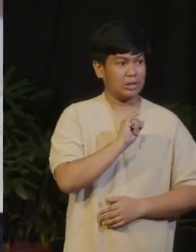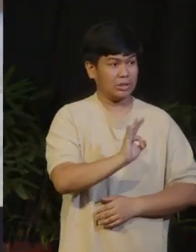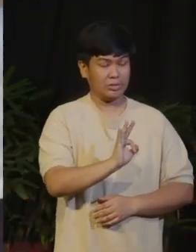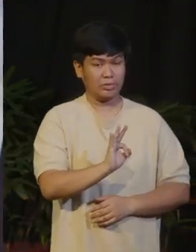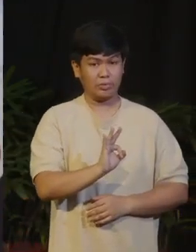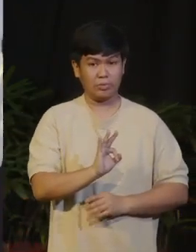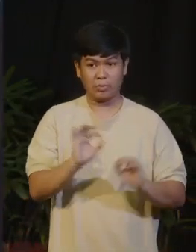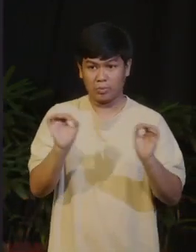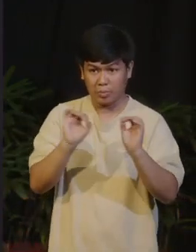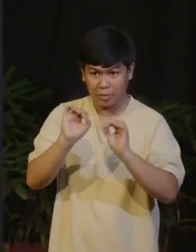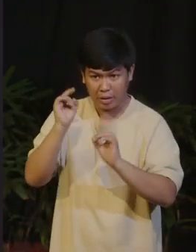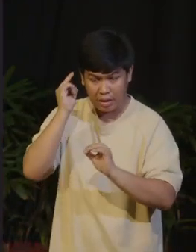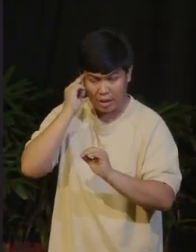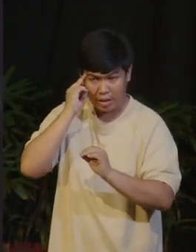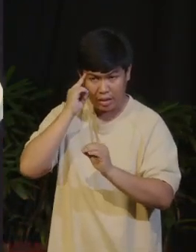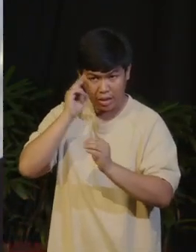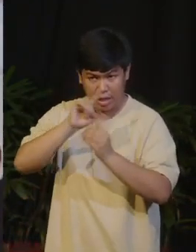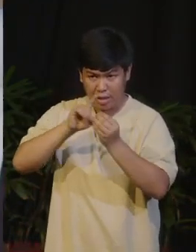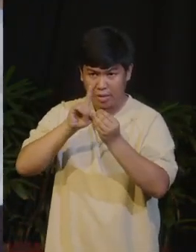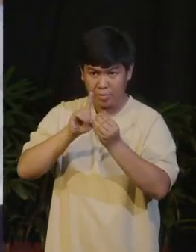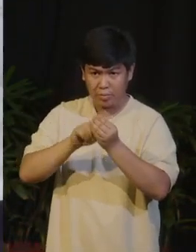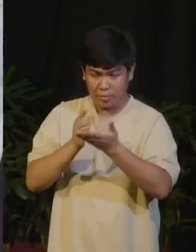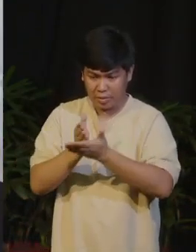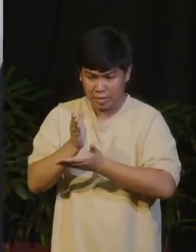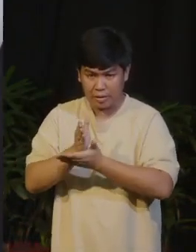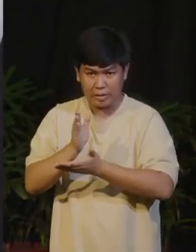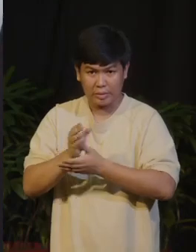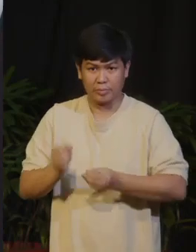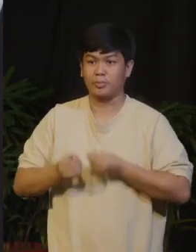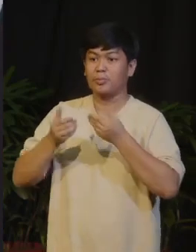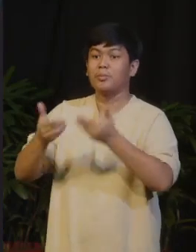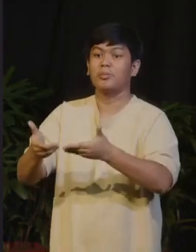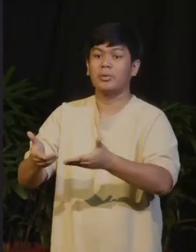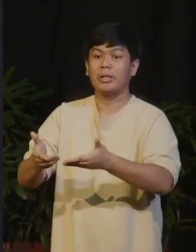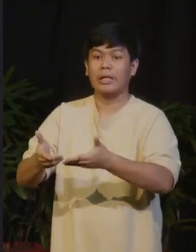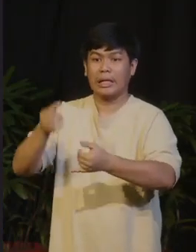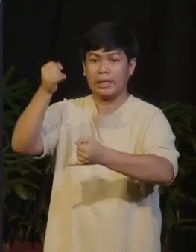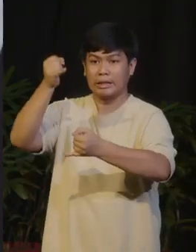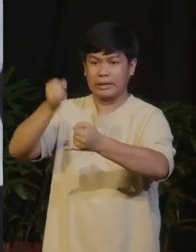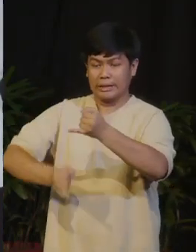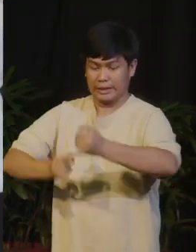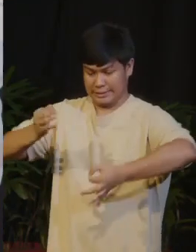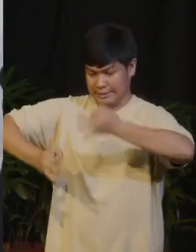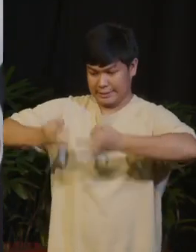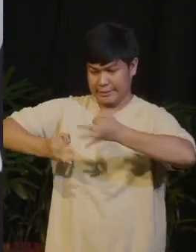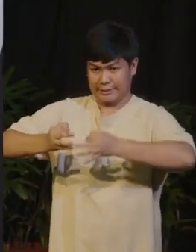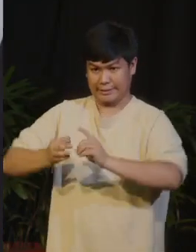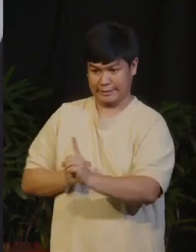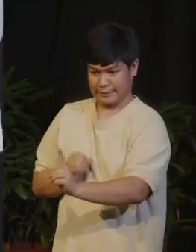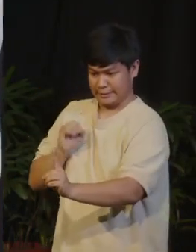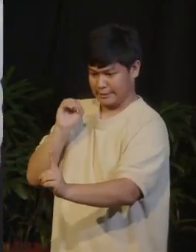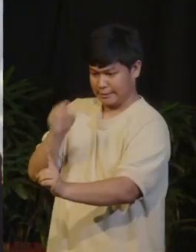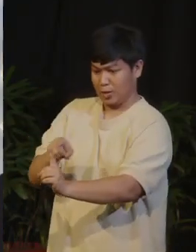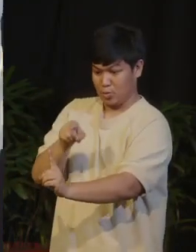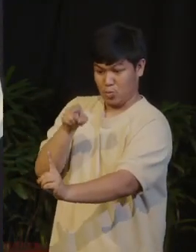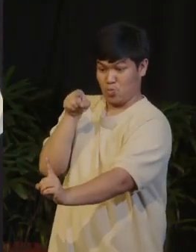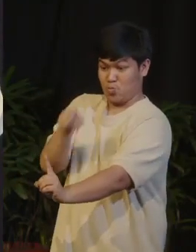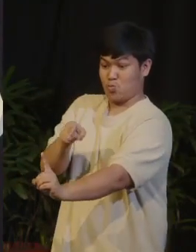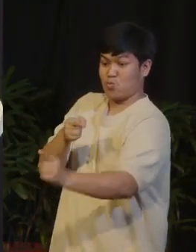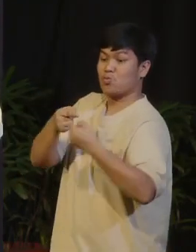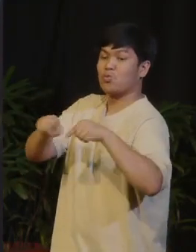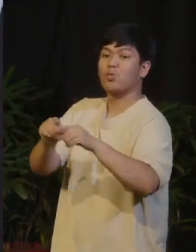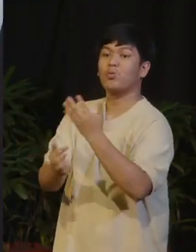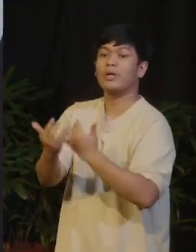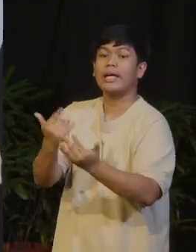namang kaalaman, wala ka namang karapatan na magbigay ng final judgment. Ha! Papunta ka na sa